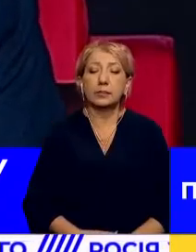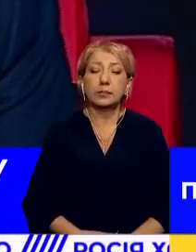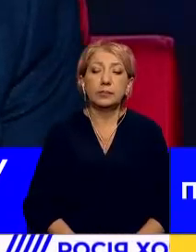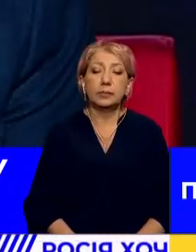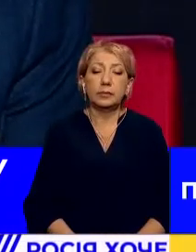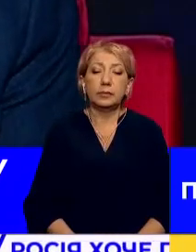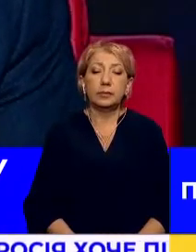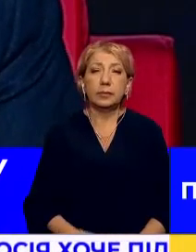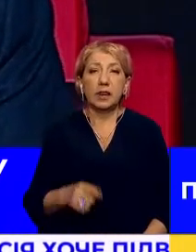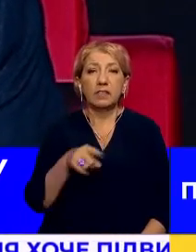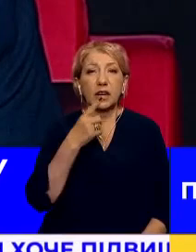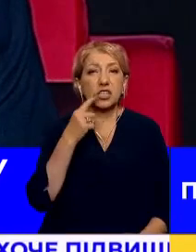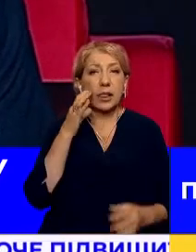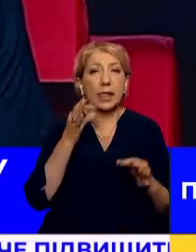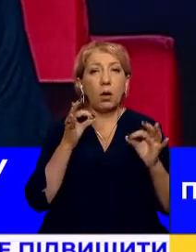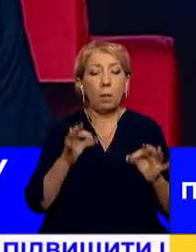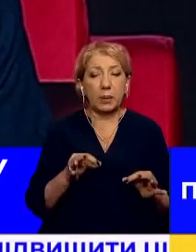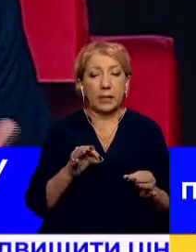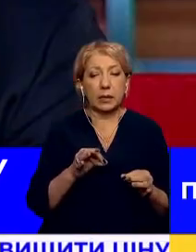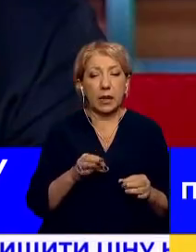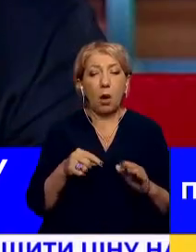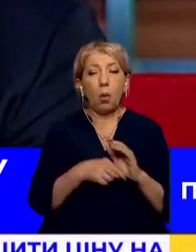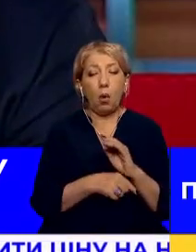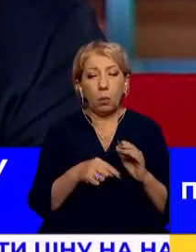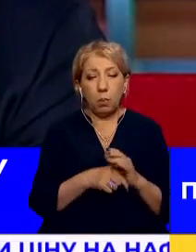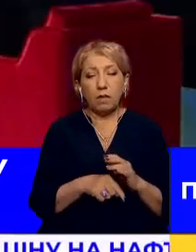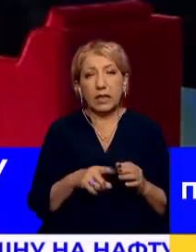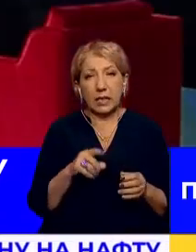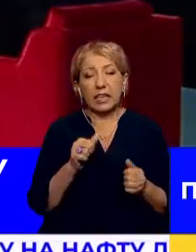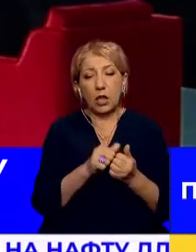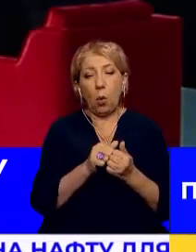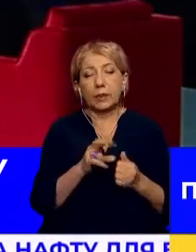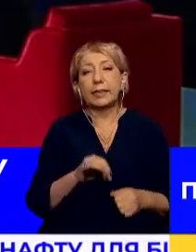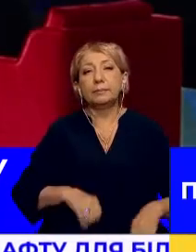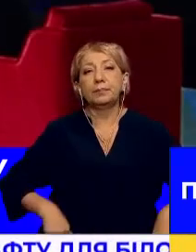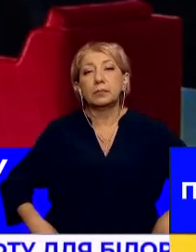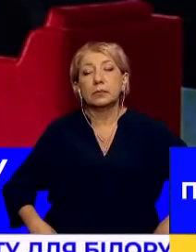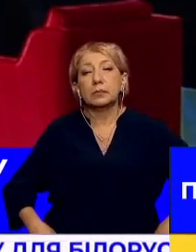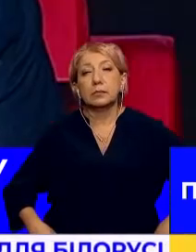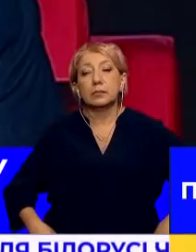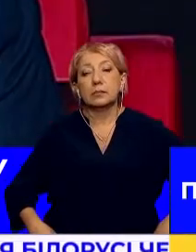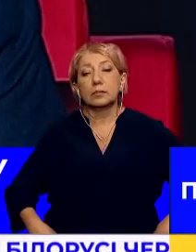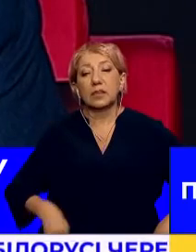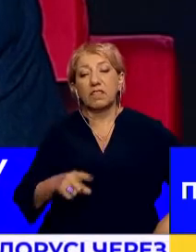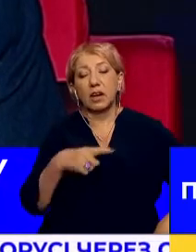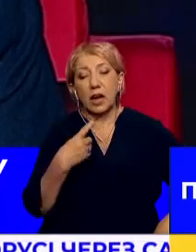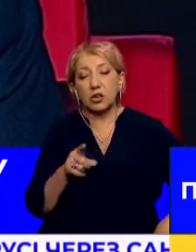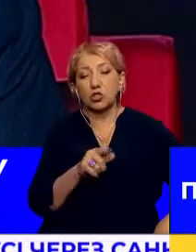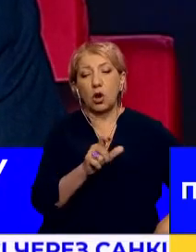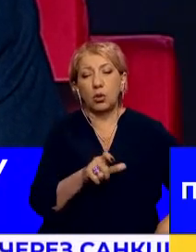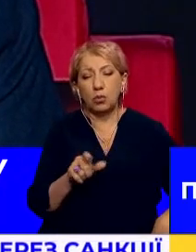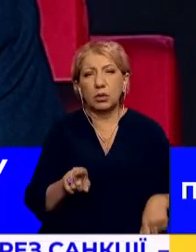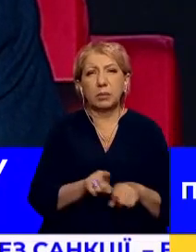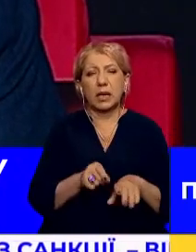От ви кажете, некомпетентні ідіоти. Хай буде корумповані. Так. Корумповані. У мене питання. І ви кажете, що людям